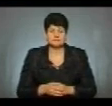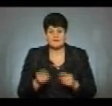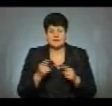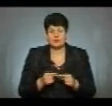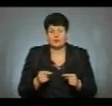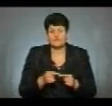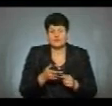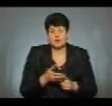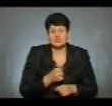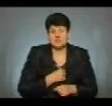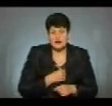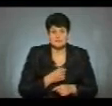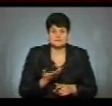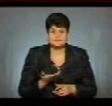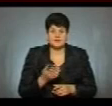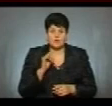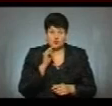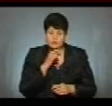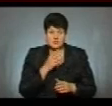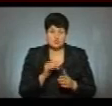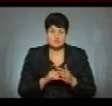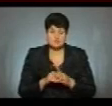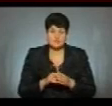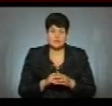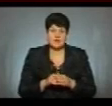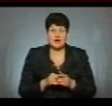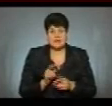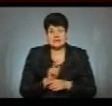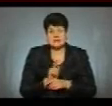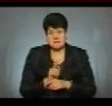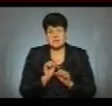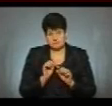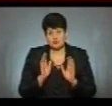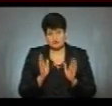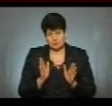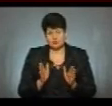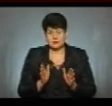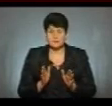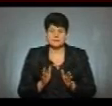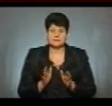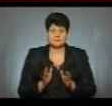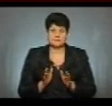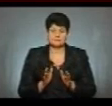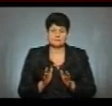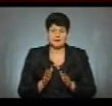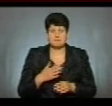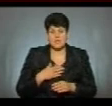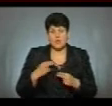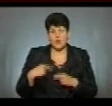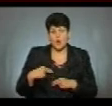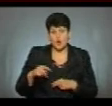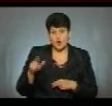от, на жаль, економічна складова... Але стабільність складова, це вже також добре. Так, але стабільність може бути. Хоча, як мій колега